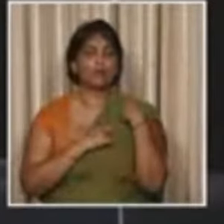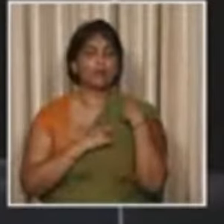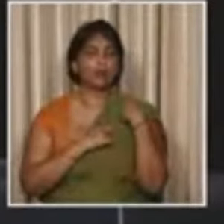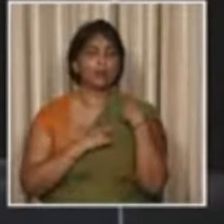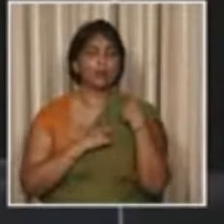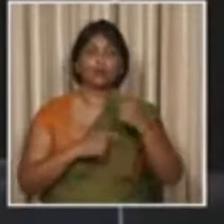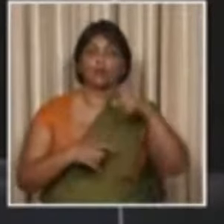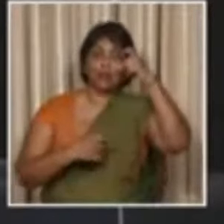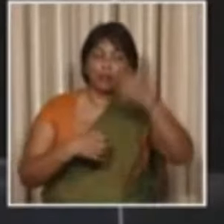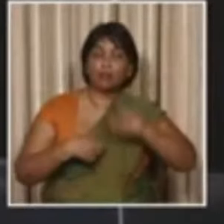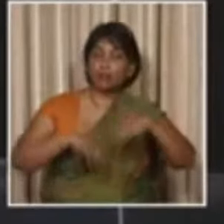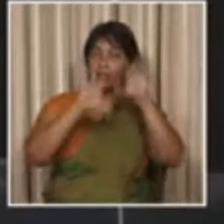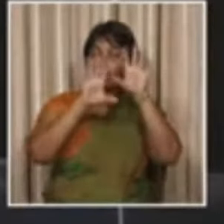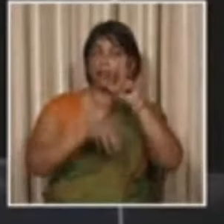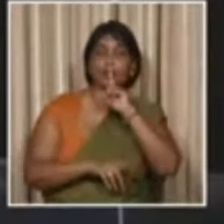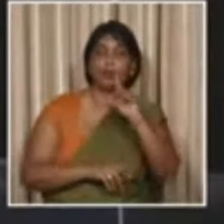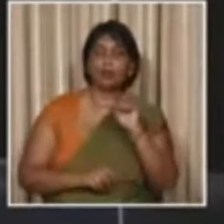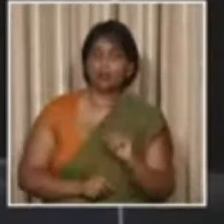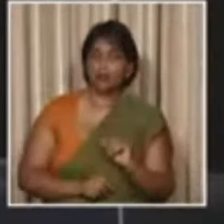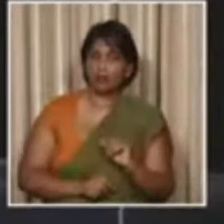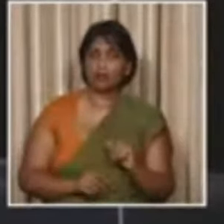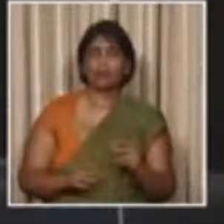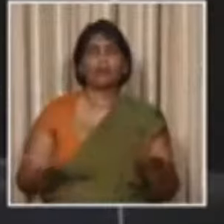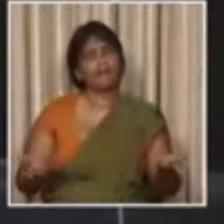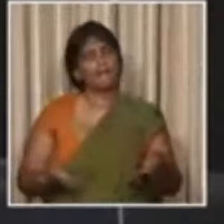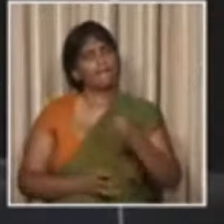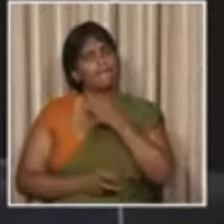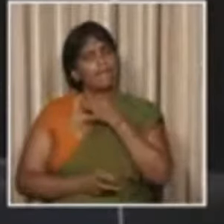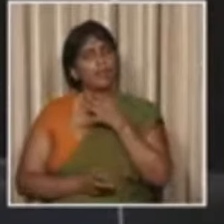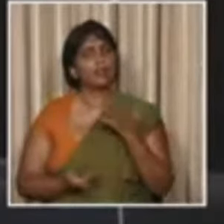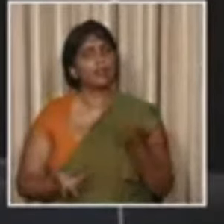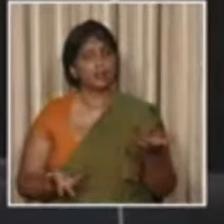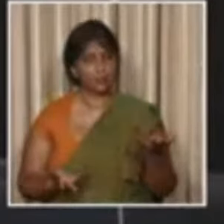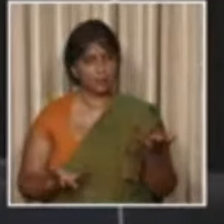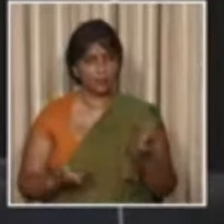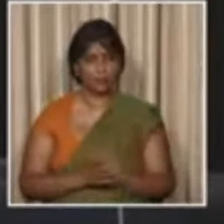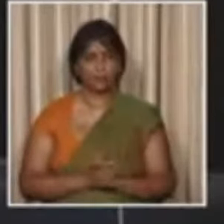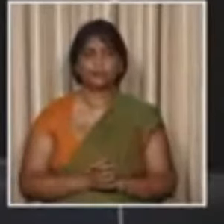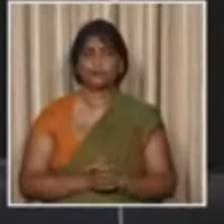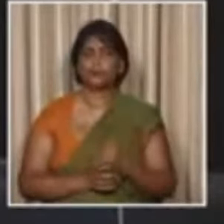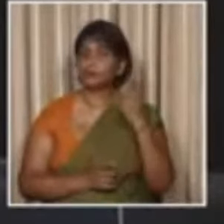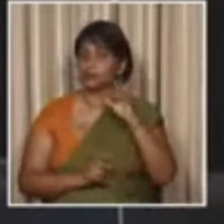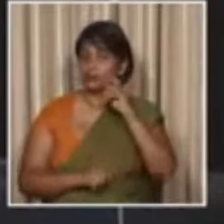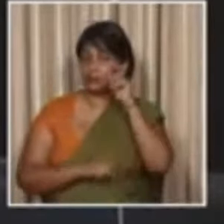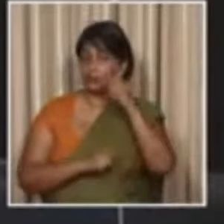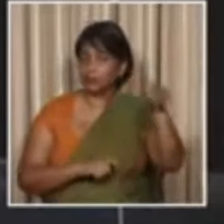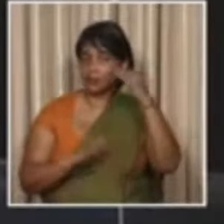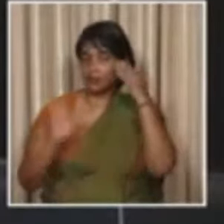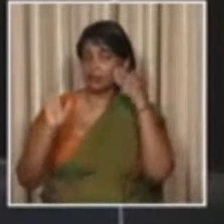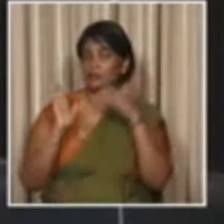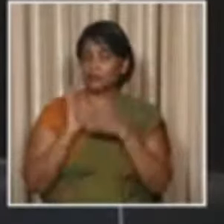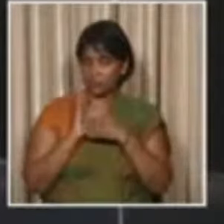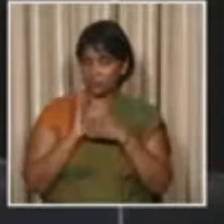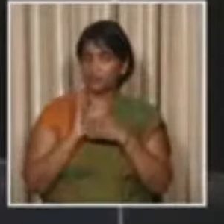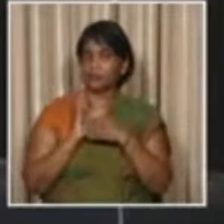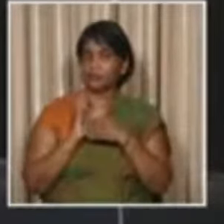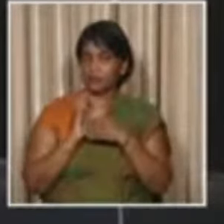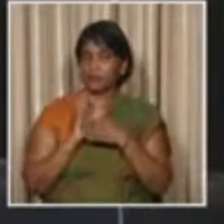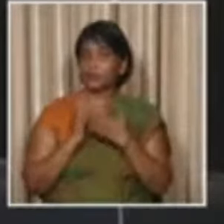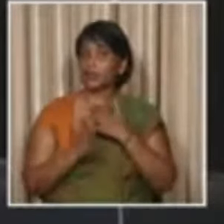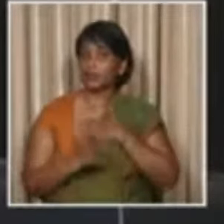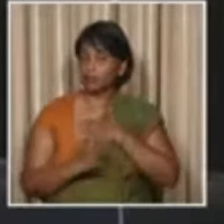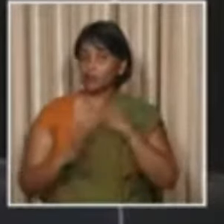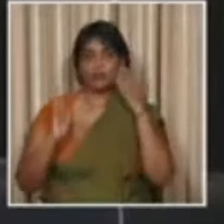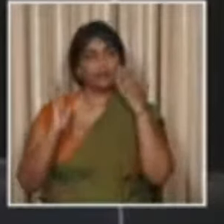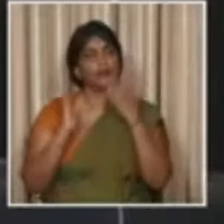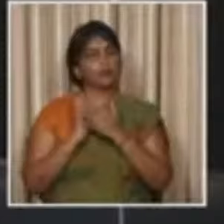ගිහිල්ලා සාක්ෂි දුන්නේ කවුද එමය? ඉතින් මේක මහ විහිළුවක්. මිනිත්තු දෙකක් තියෙනවද? ඒ නිසා ජනතාව සංවේදී වෙන්න ඕනේ. මගේ